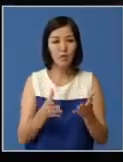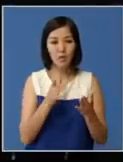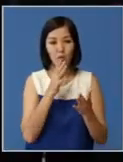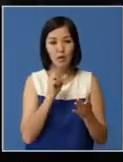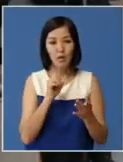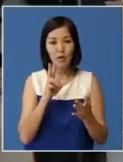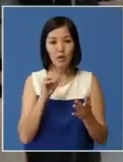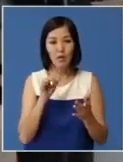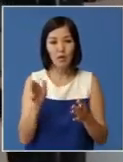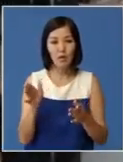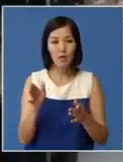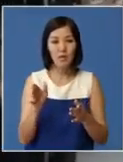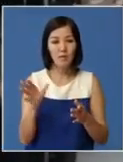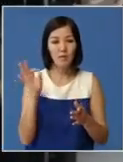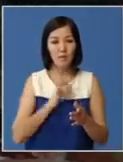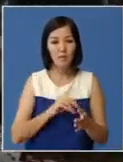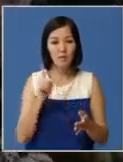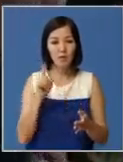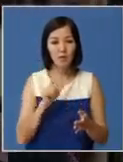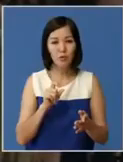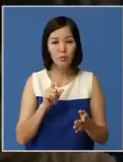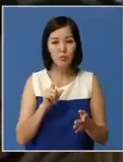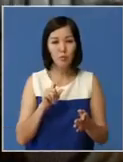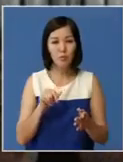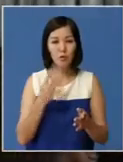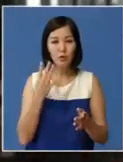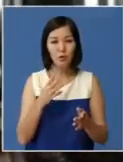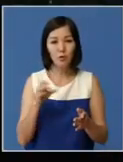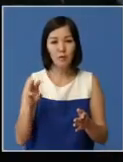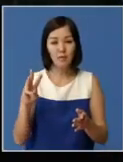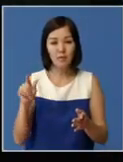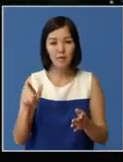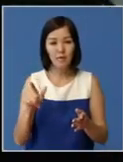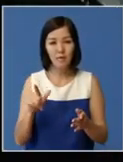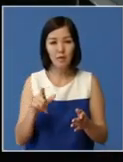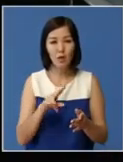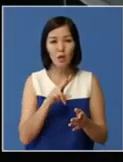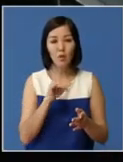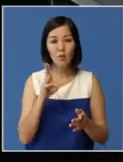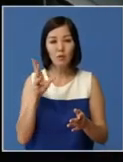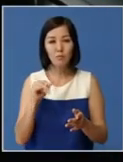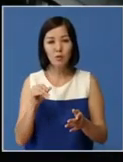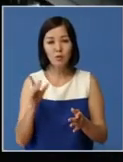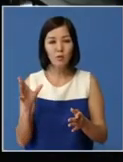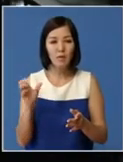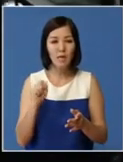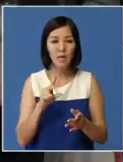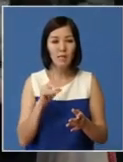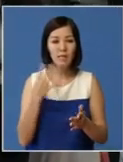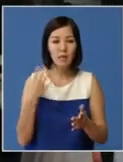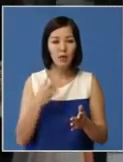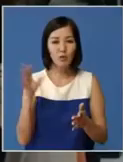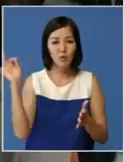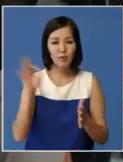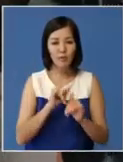Арноның байлығы 100,4 миллиард доллар деп бағаланып отыр. Себебі Луис Виттон компаниясының акциялары 43% артқан.